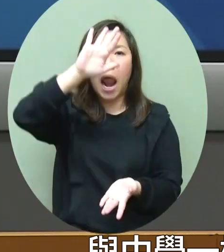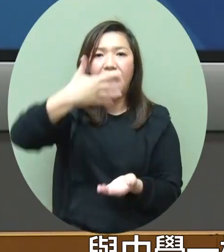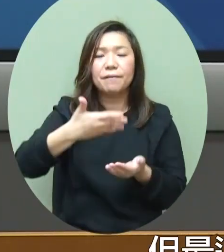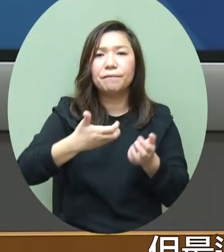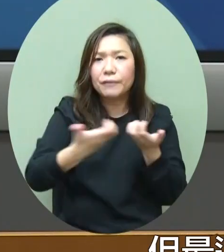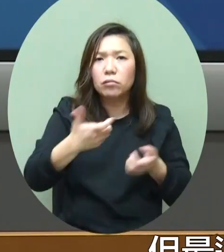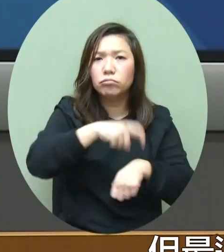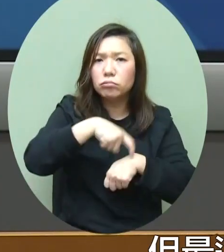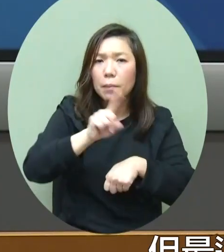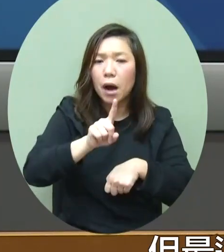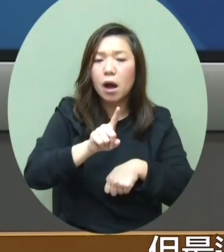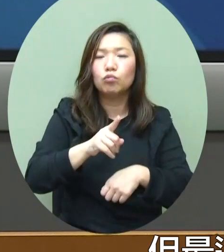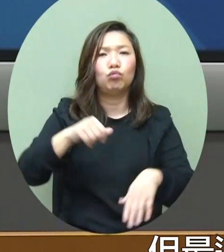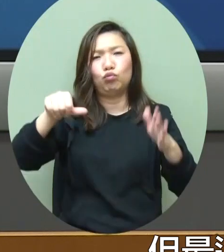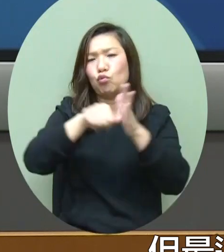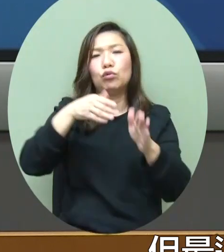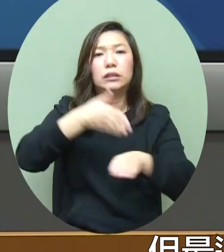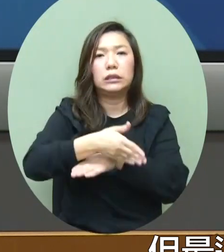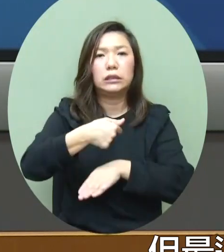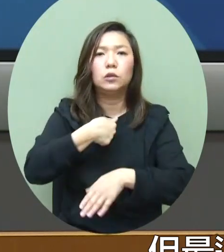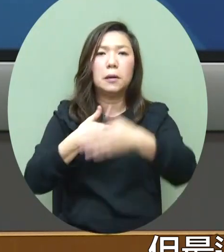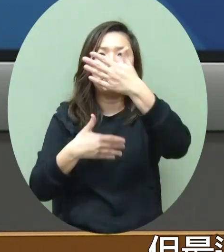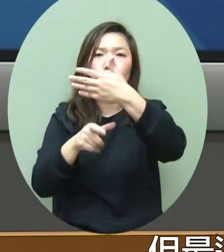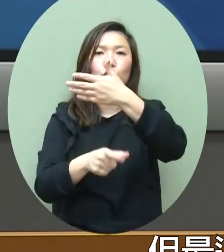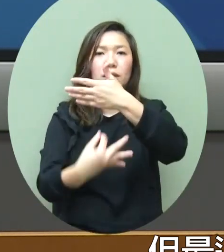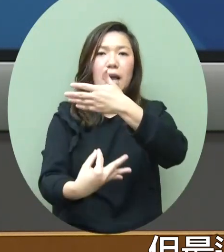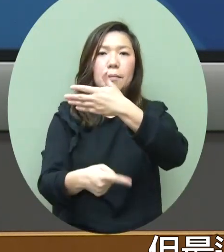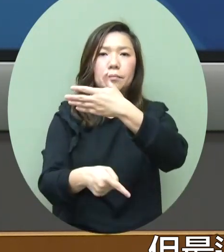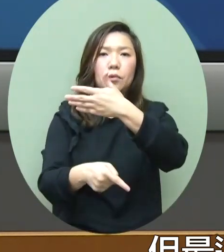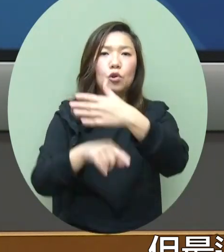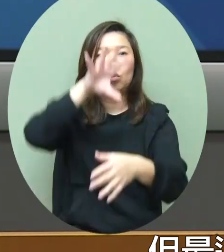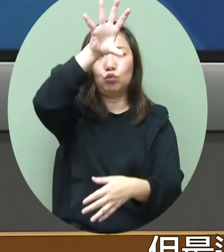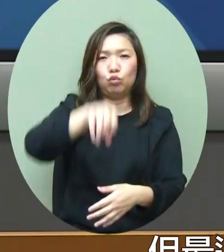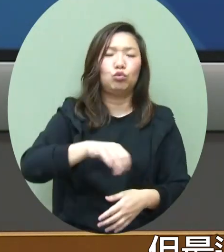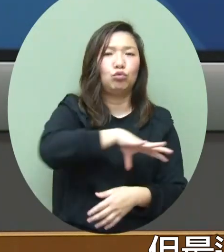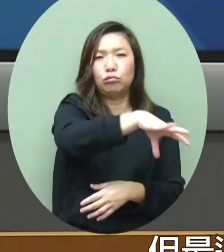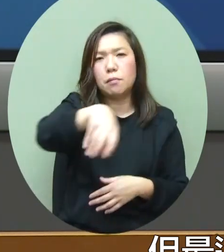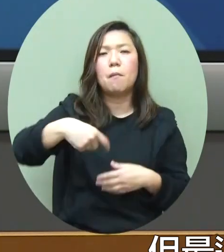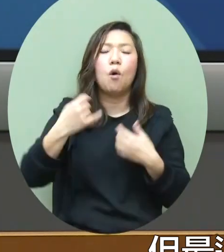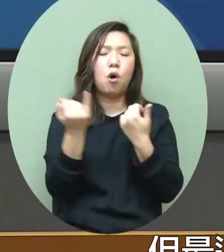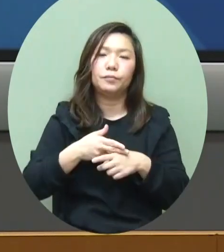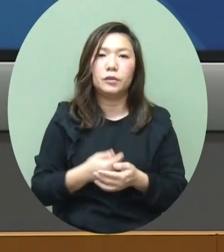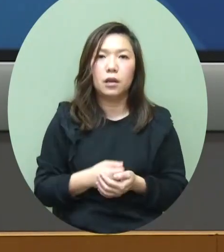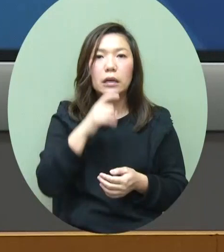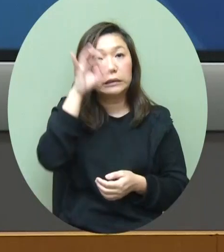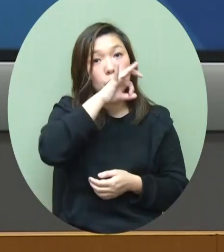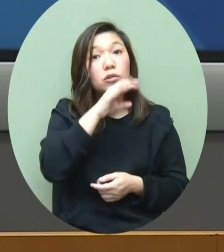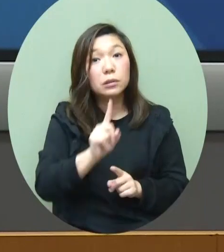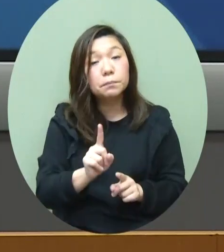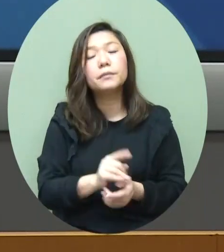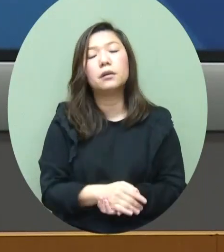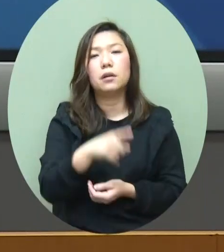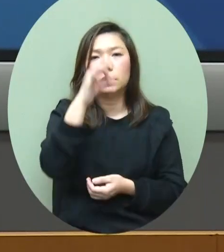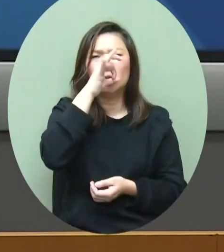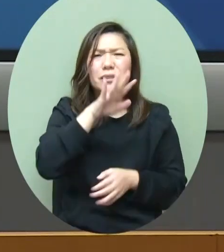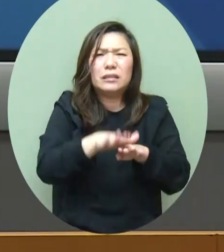階段，但係最遲係要喺5月3日咧，全校係恢復面授課堂。幼稚園嘅學